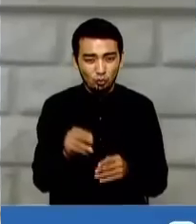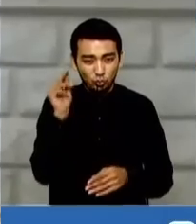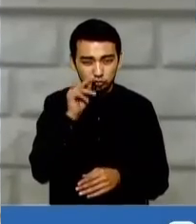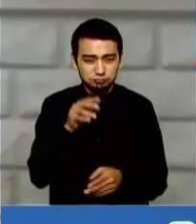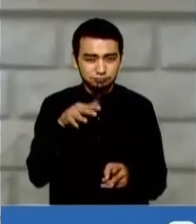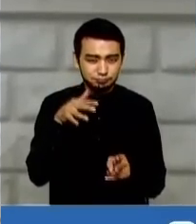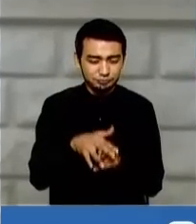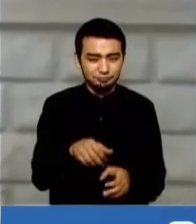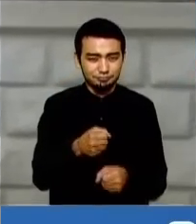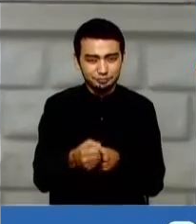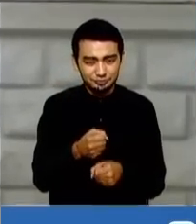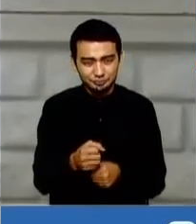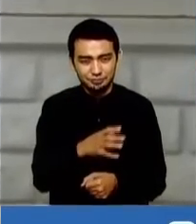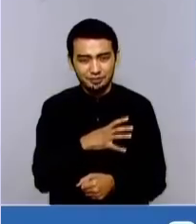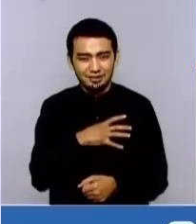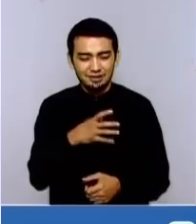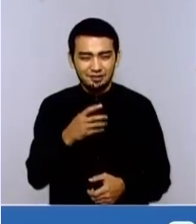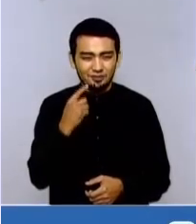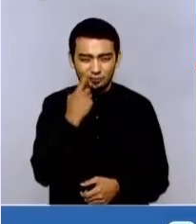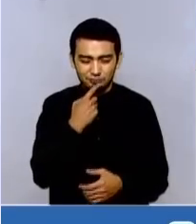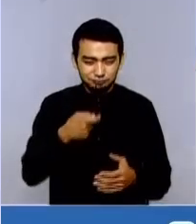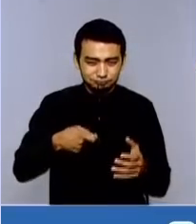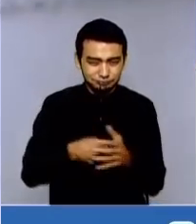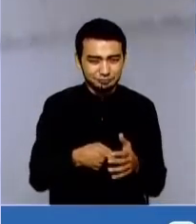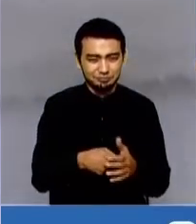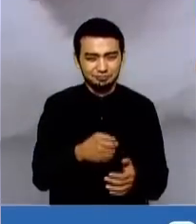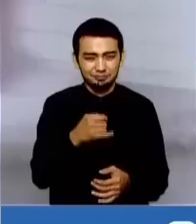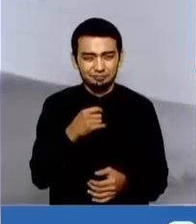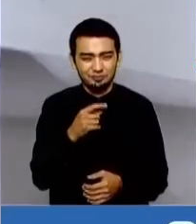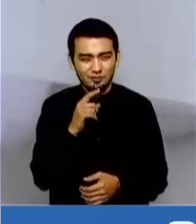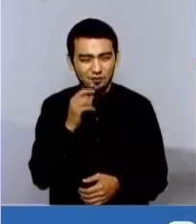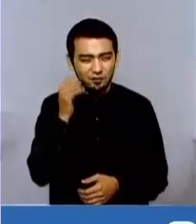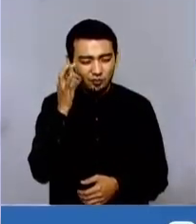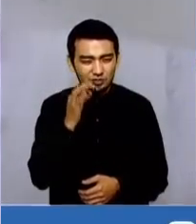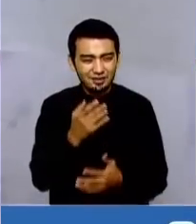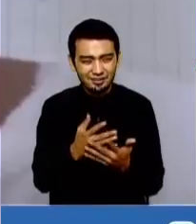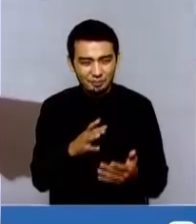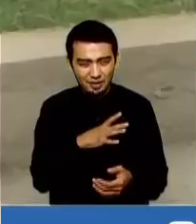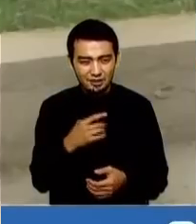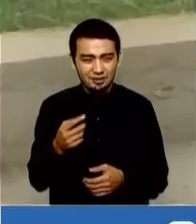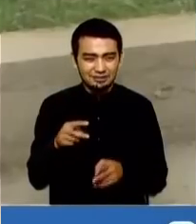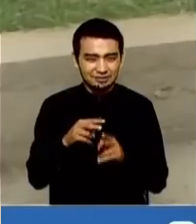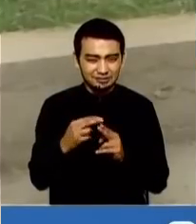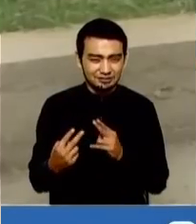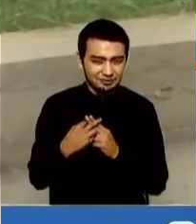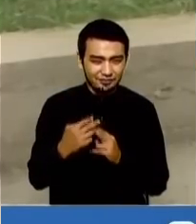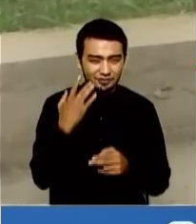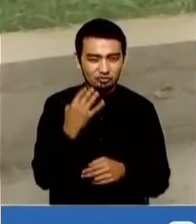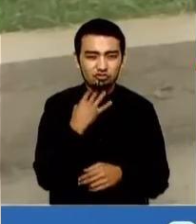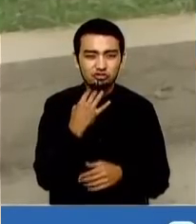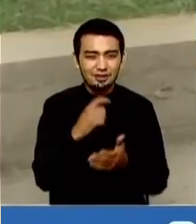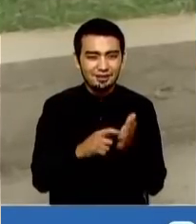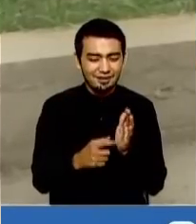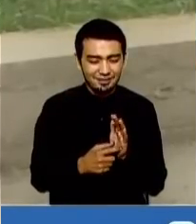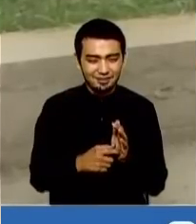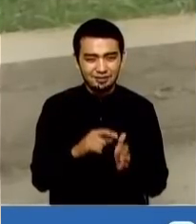аузын буып, қинап тәтті де жегізген, қала берді төпеліп күн көрсетпеген дейді. Мұндай қорлыққа шыдамаған 4-ші сынып оқушысы бір